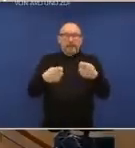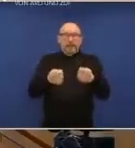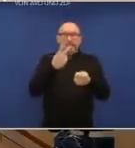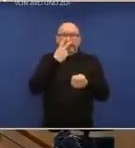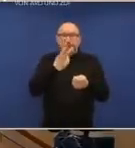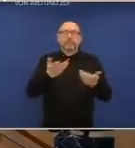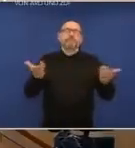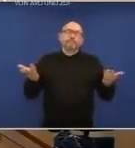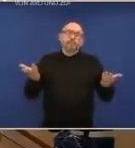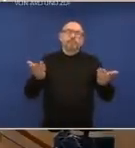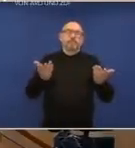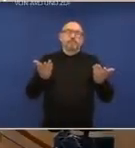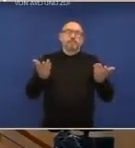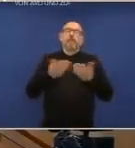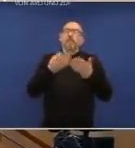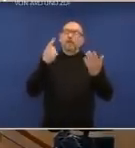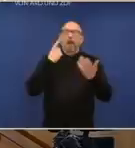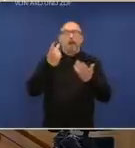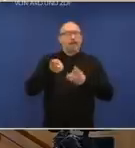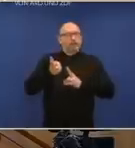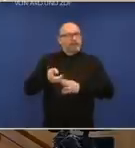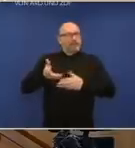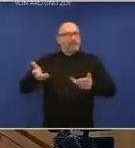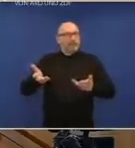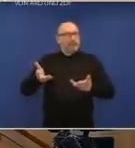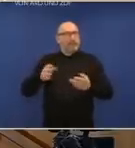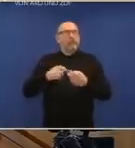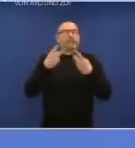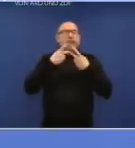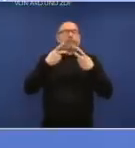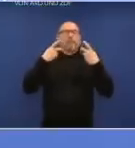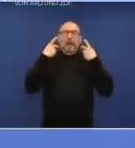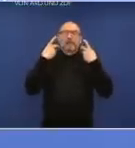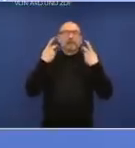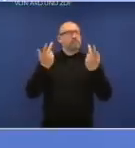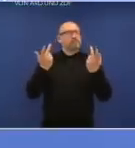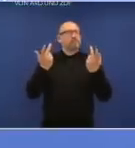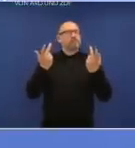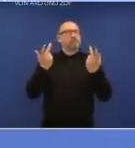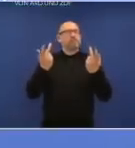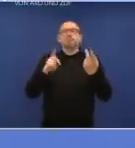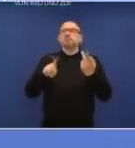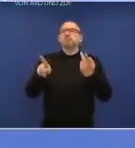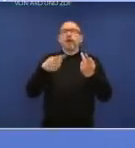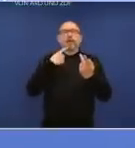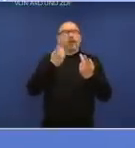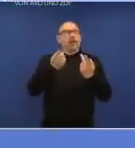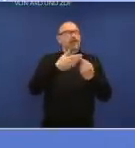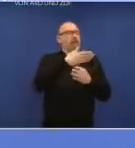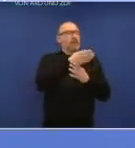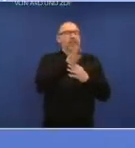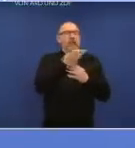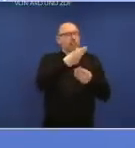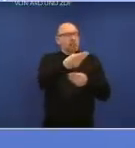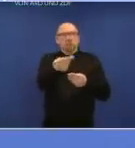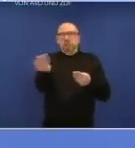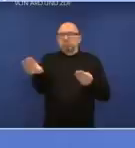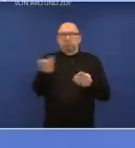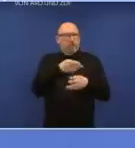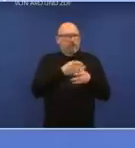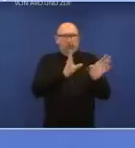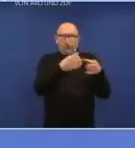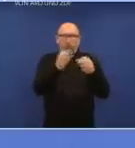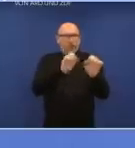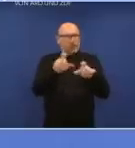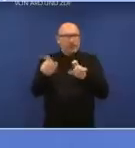aus unserer Sicht auch richtig ist. Wir haben diese Masken nicht mit unserer Zustimmung an vulnerable Gruppen